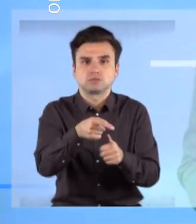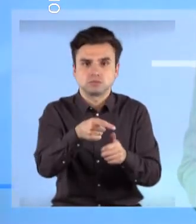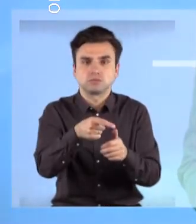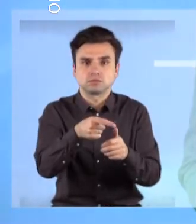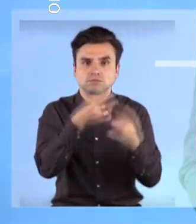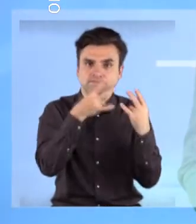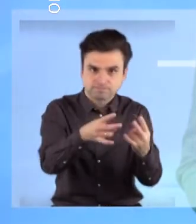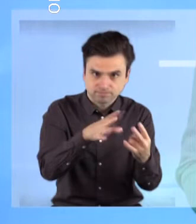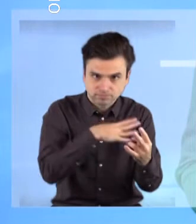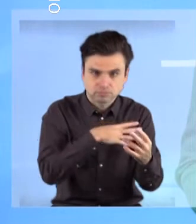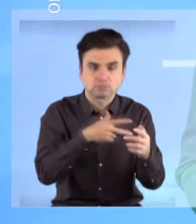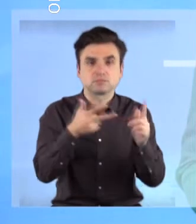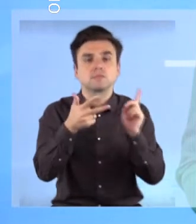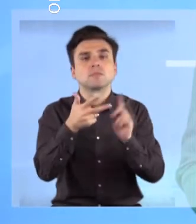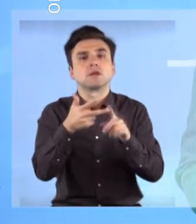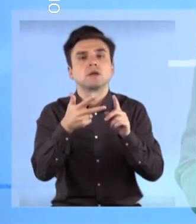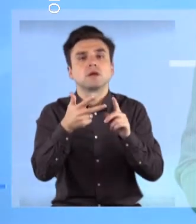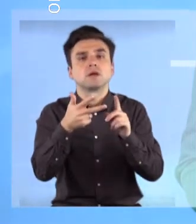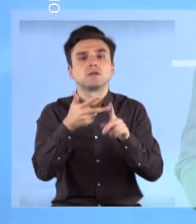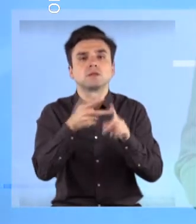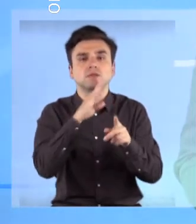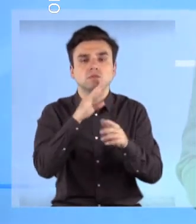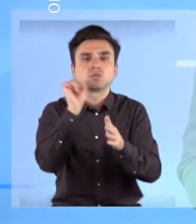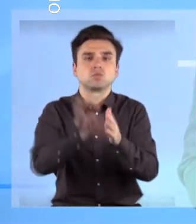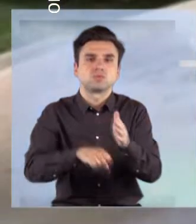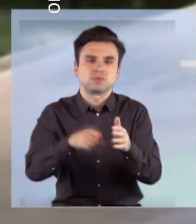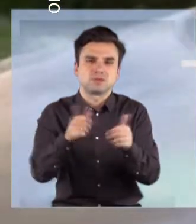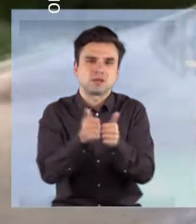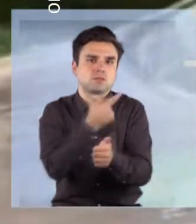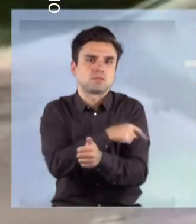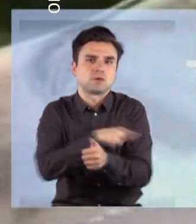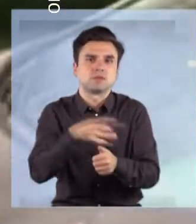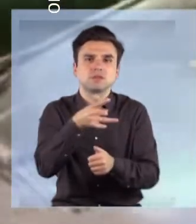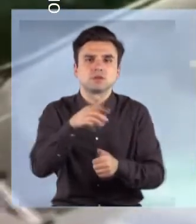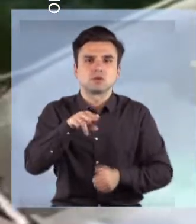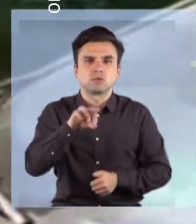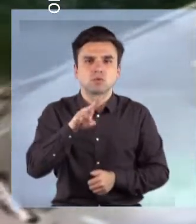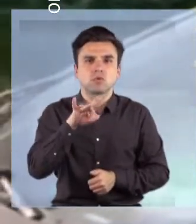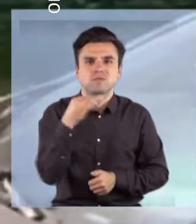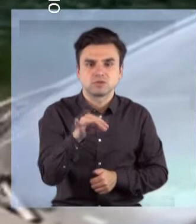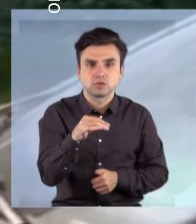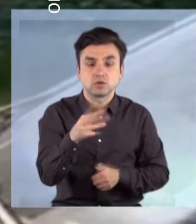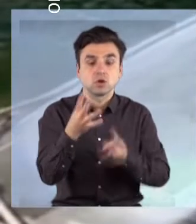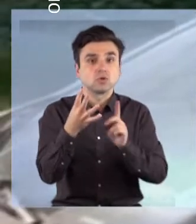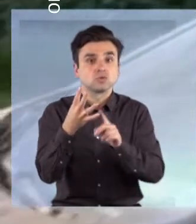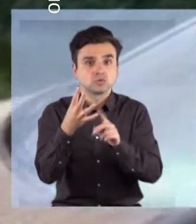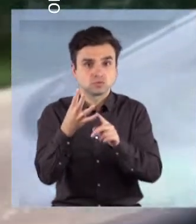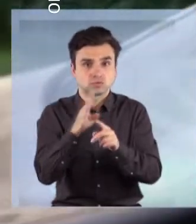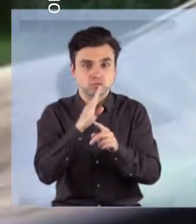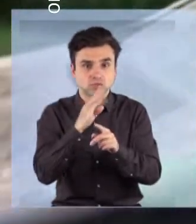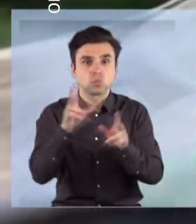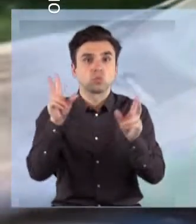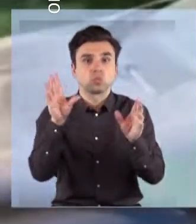Рогу Олександру Гоптареву облили машину кислотою. Автомобіль, який є в декларації поліцейського, був припаркований у